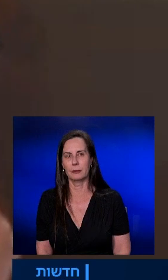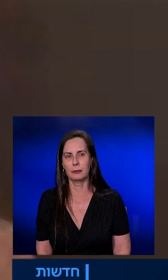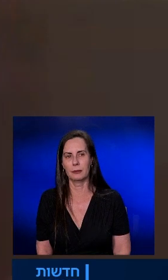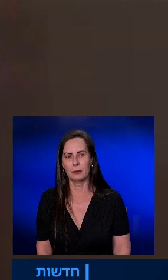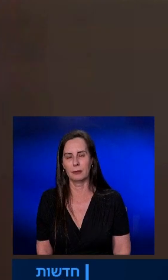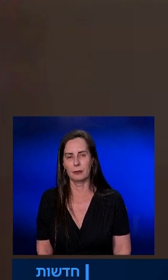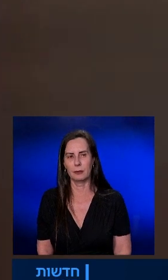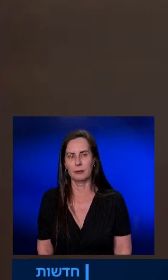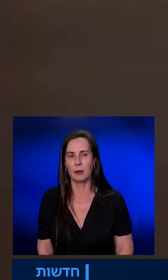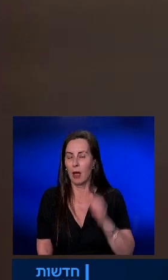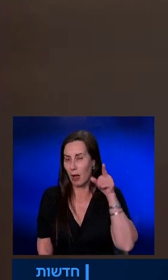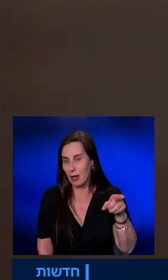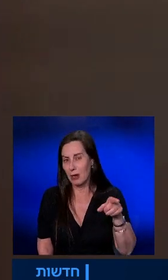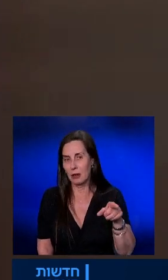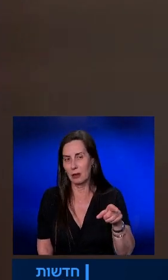شيرين